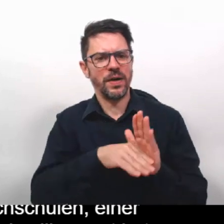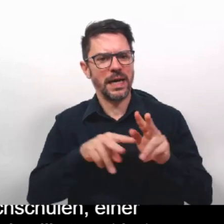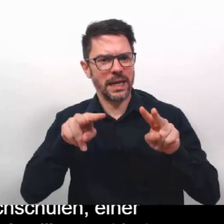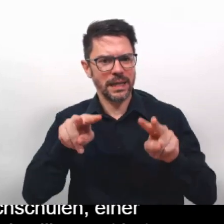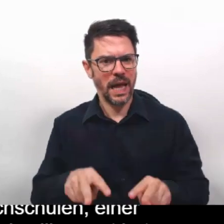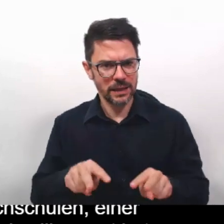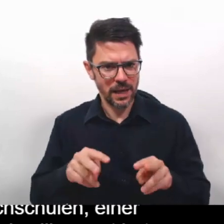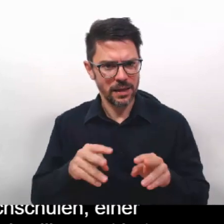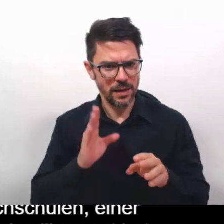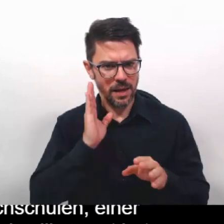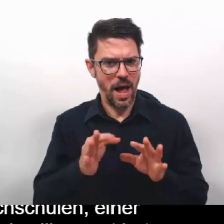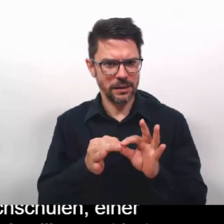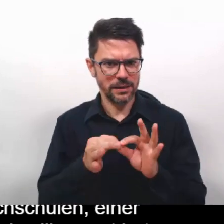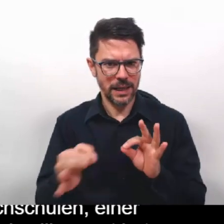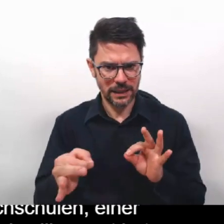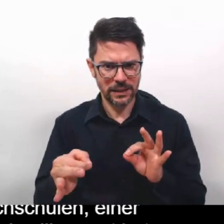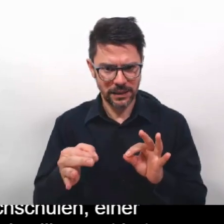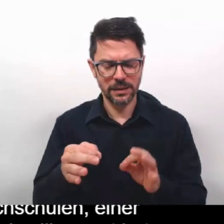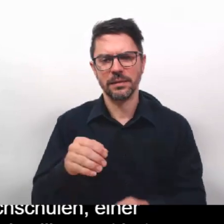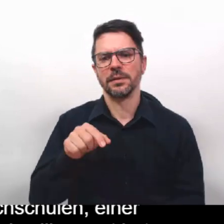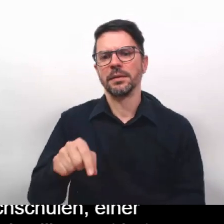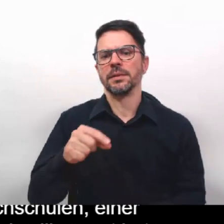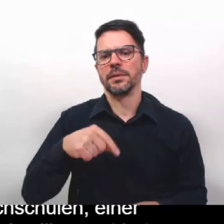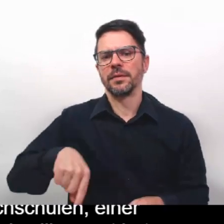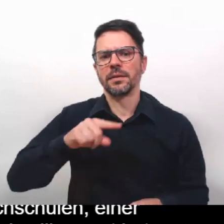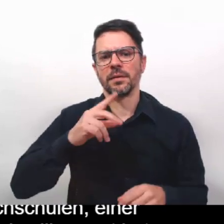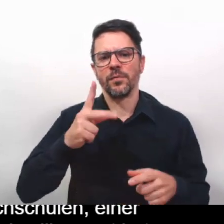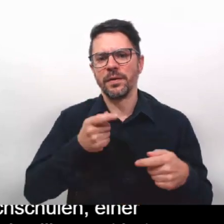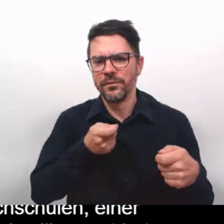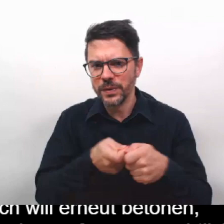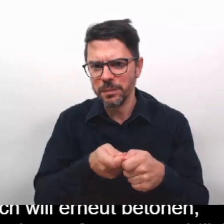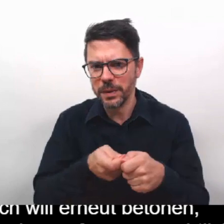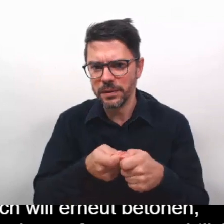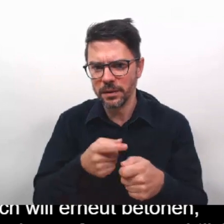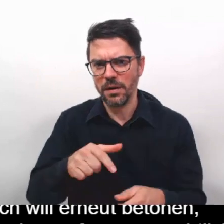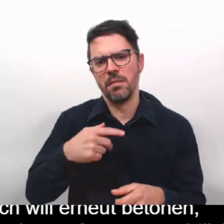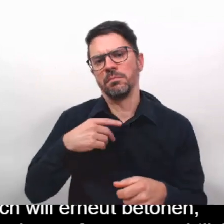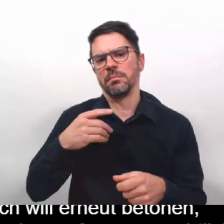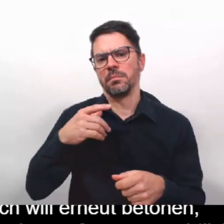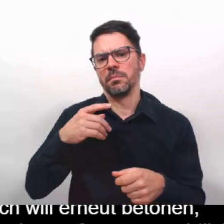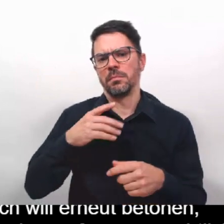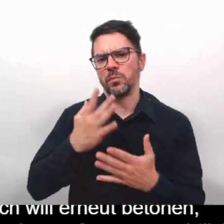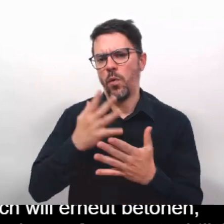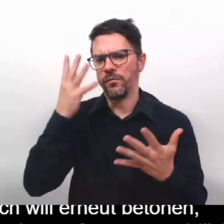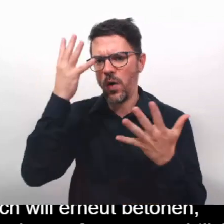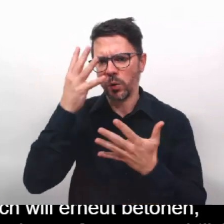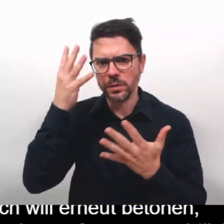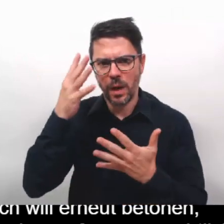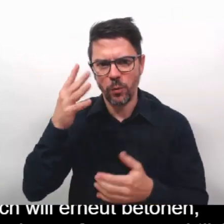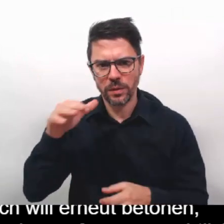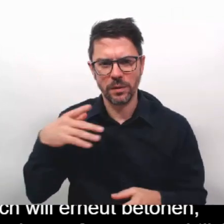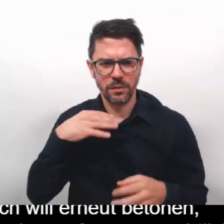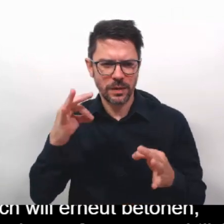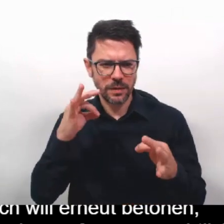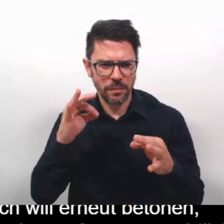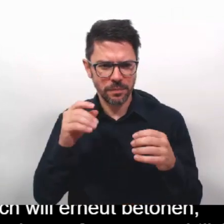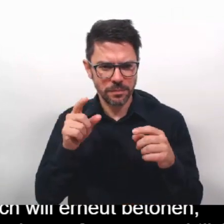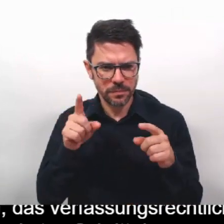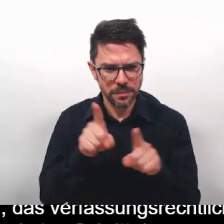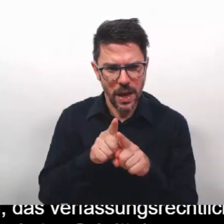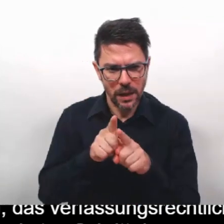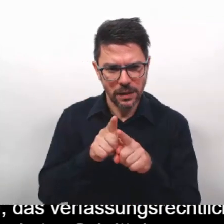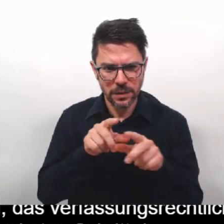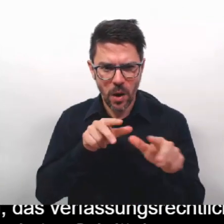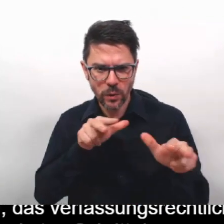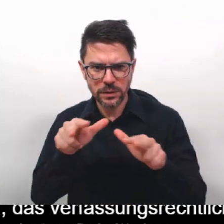Nämlich, dass wir einen intensiven Austausch mit den Studierendenvertretungen pflegen. Und dass wir hier eben dann ein Anhörungsrecht jetzt auch festlegen.